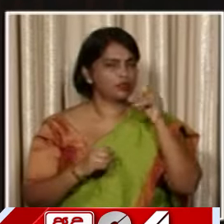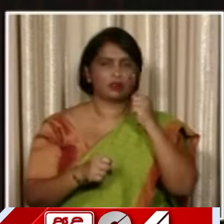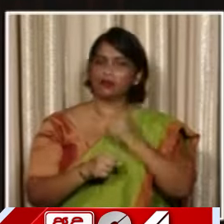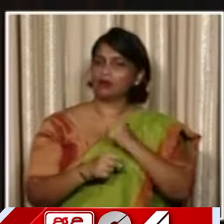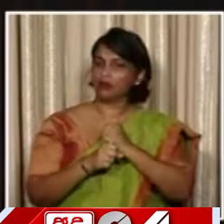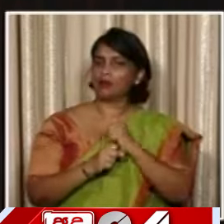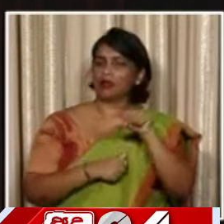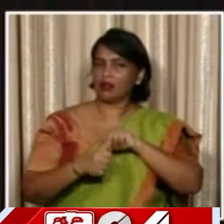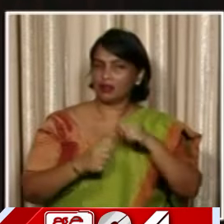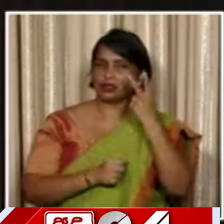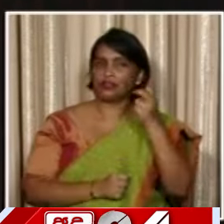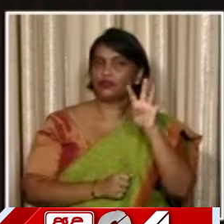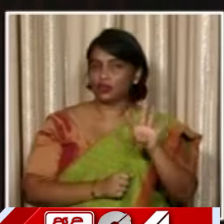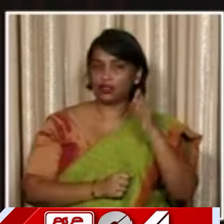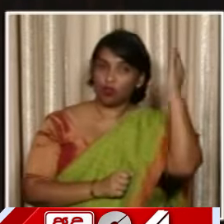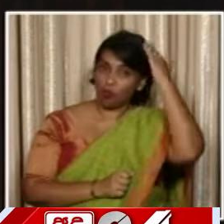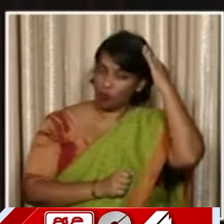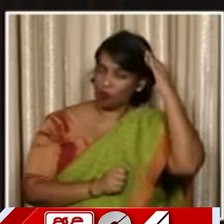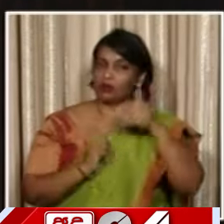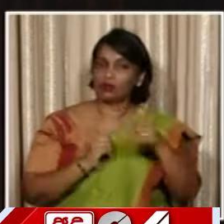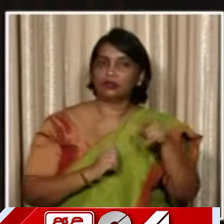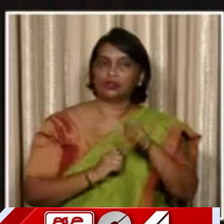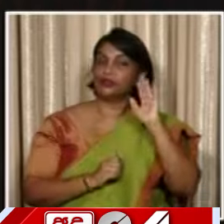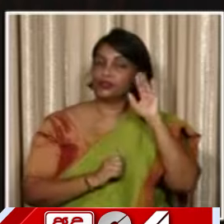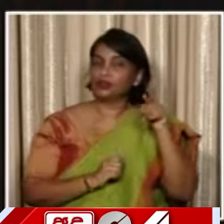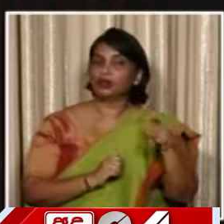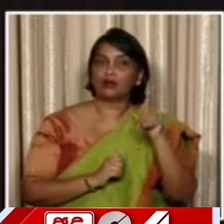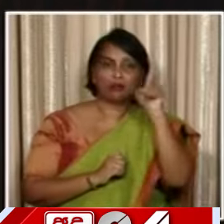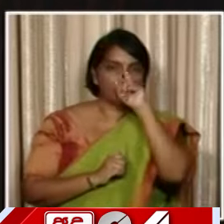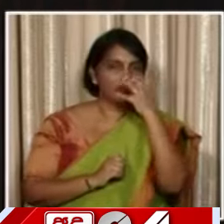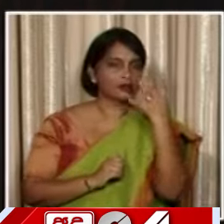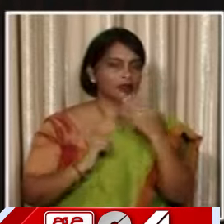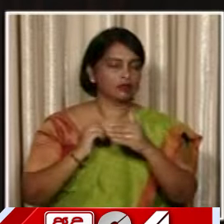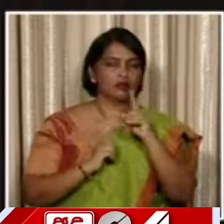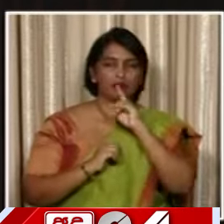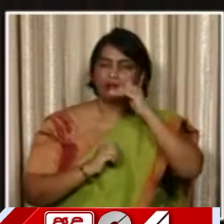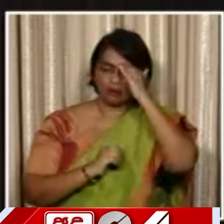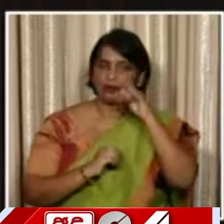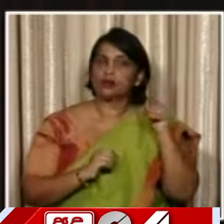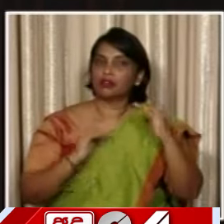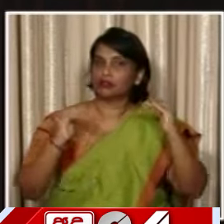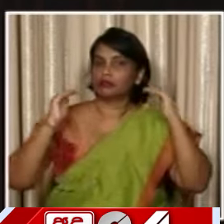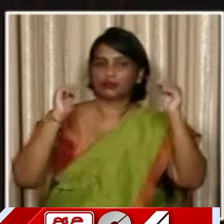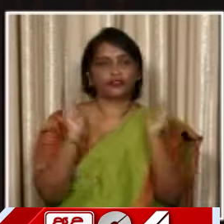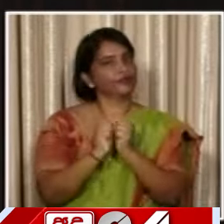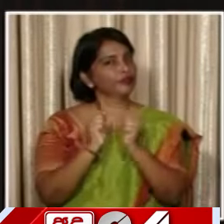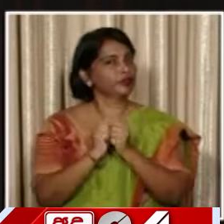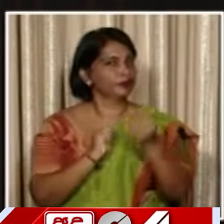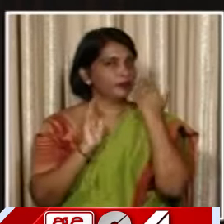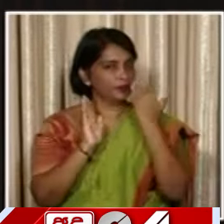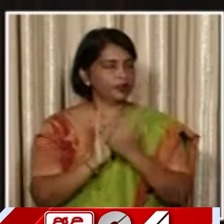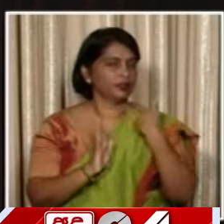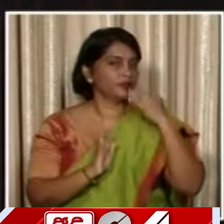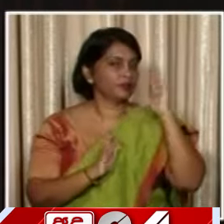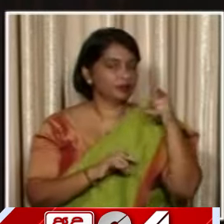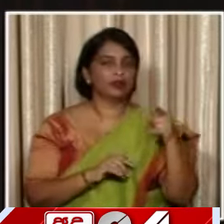රාජ්‍ය ආයතන 2024 මුල් කාර්තුවේ විශේෂයෙන්ම මුල් මාස 4 කතානායකතුමනි ඉහළ කාර්ය සාධනයක් පෙන්නුවා.